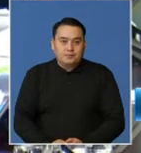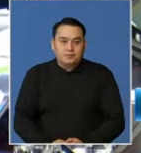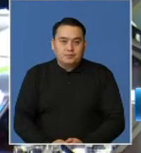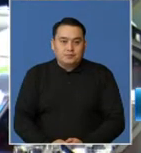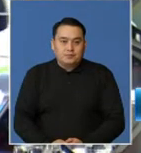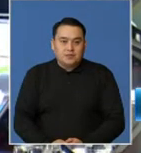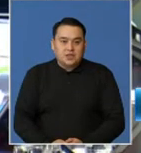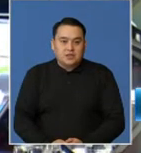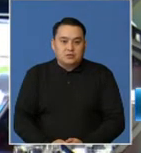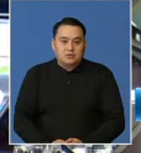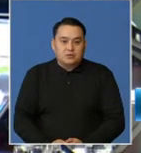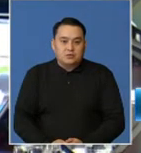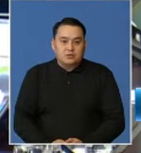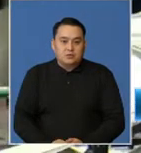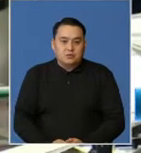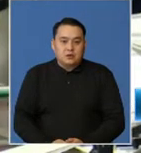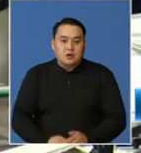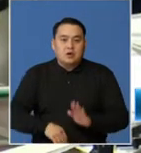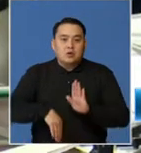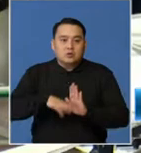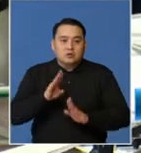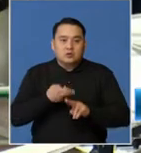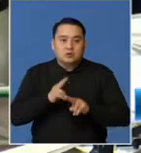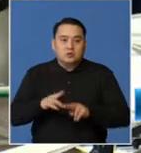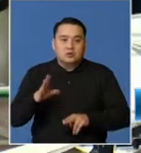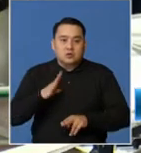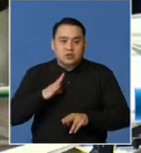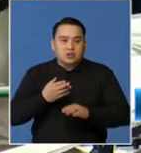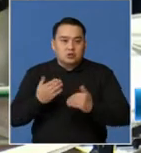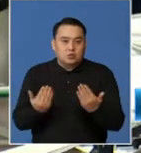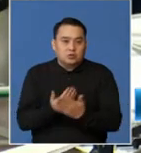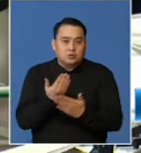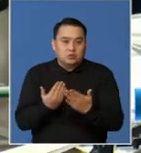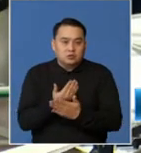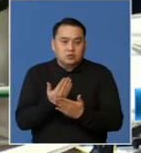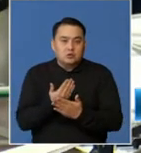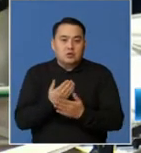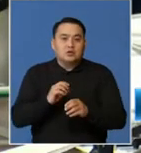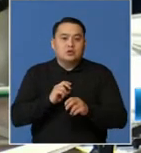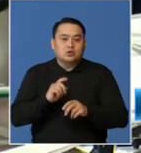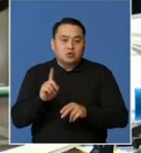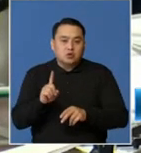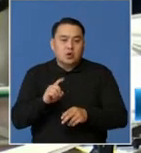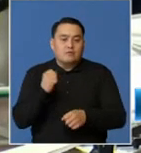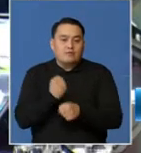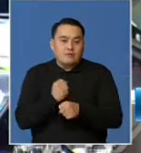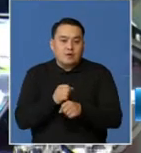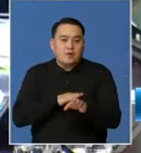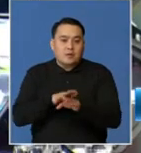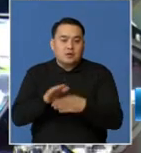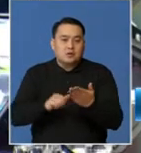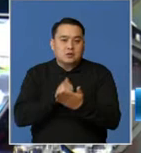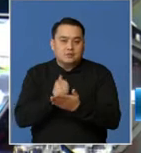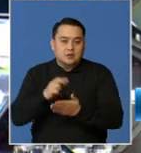Мы говорим, что открыли тысячи производств. А почему это не дает никаких толчков для роста производительности труда? По итогам первого полугодия